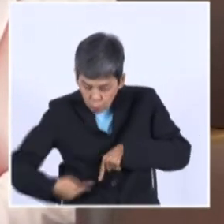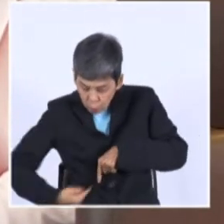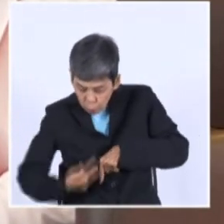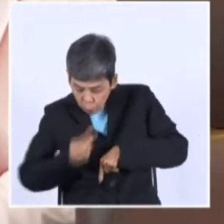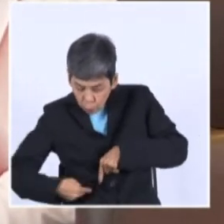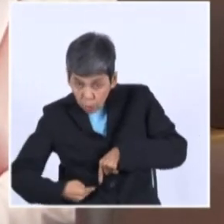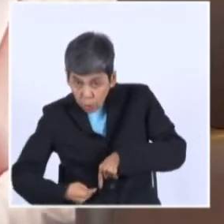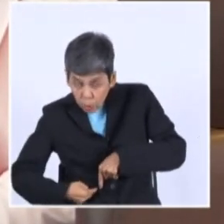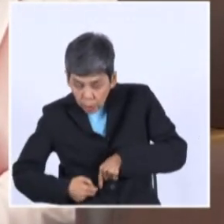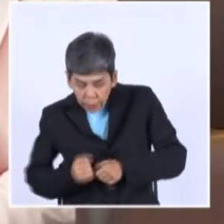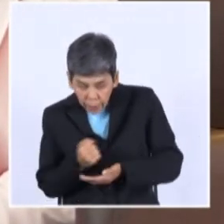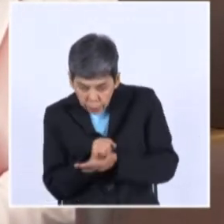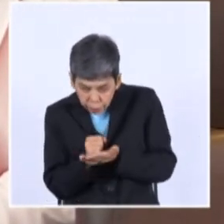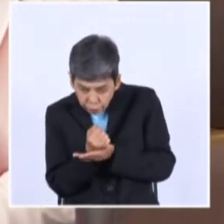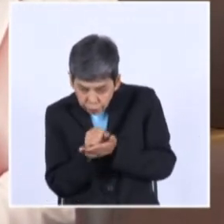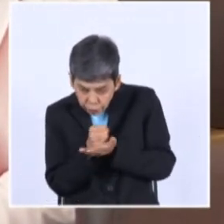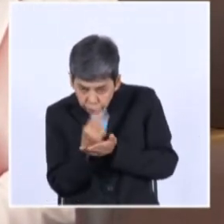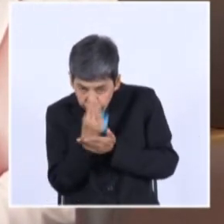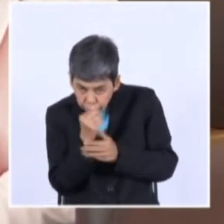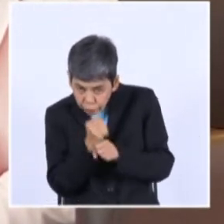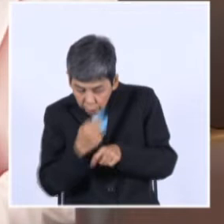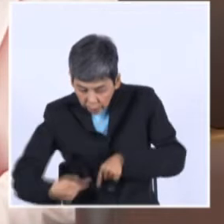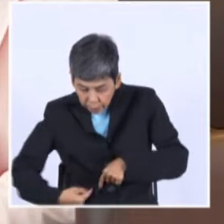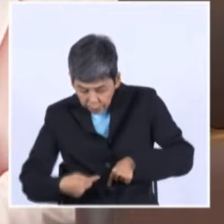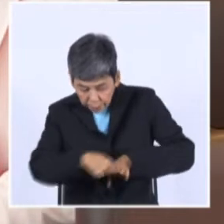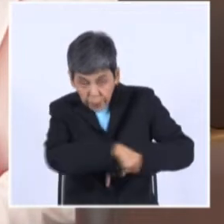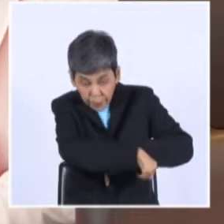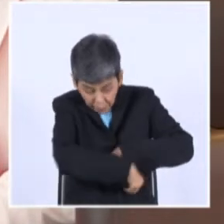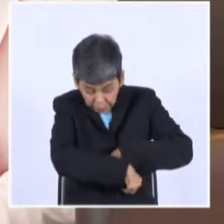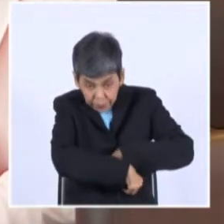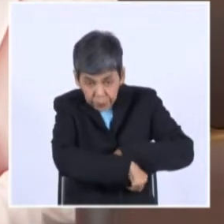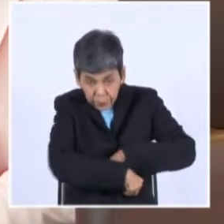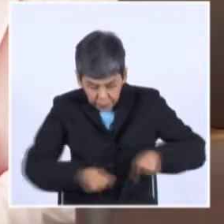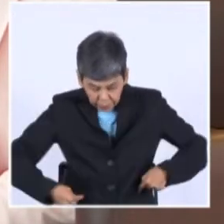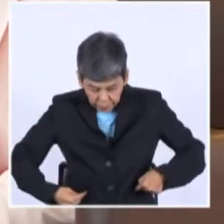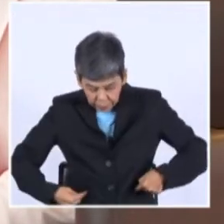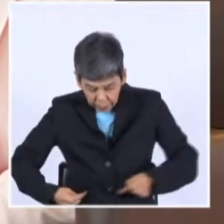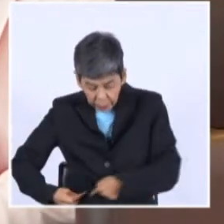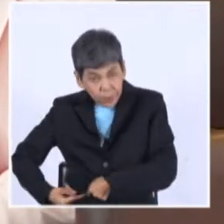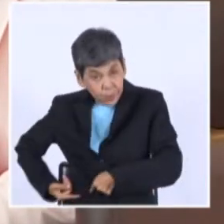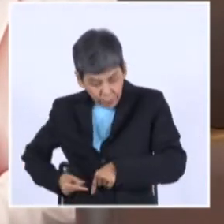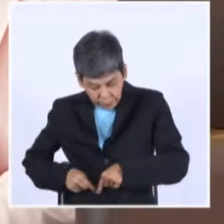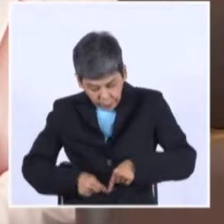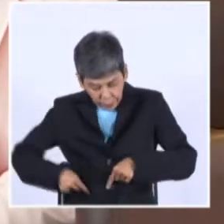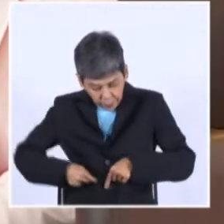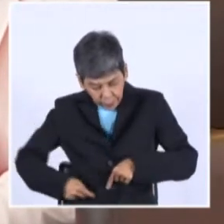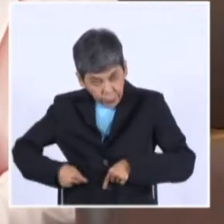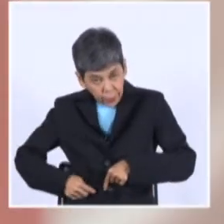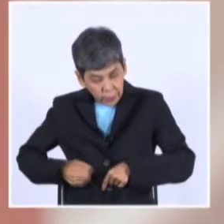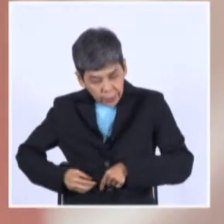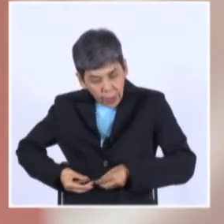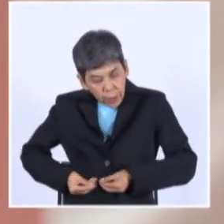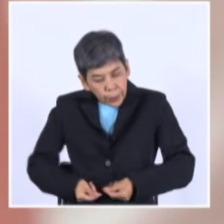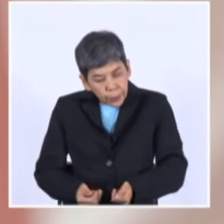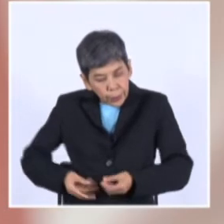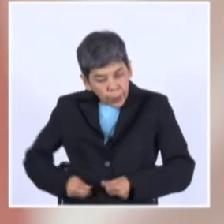ช้กล้องอัลตราซาวด์เนี่ยเจาะเข้าจากกระเพาะอาหารเนี่ยเข้าที่บริเวณตับข้างซ้ายก็จะทำให้ผู้ป่วยเนี่ยสามารถระบายน้ำดีจ